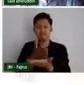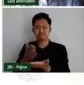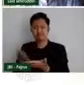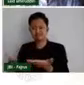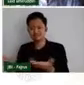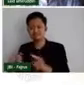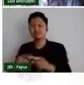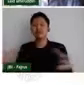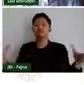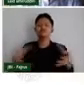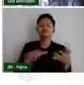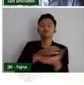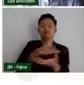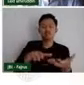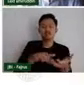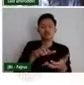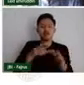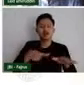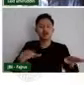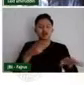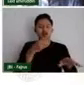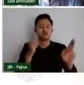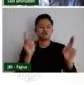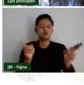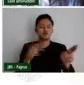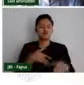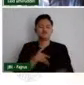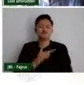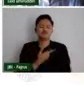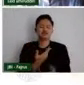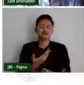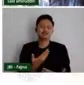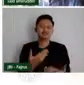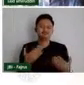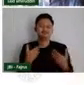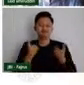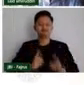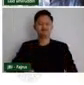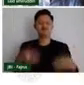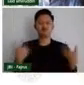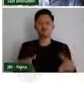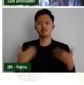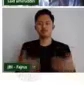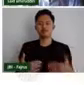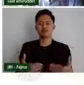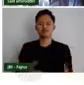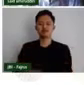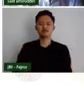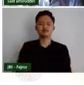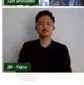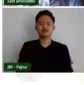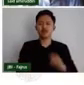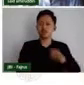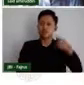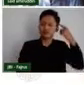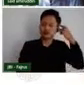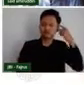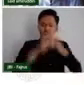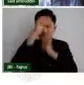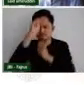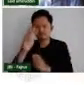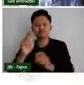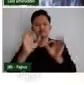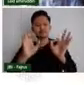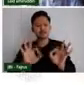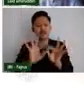normal. Itu adalah suatu rasa kemanusiaan yang sangat luar biasa, dan saya rasa ini sangat patut kita apresiasi pendidikan inklusif yang diberikan